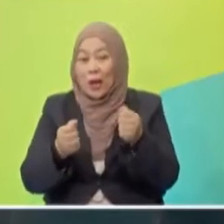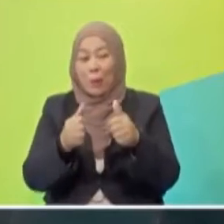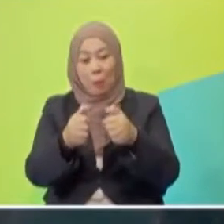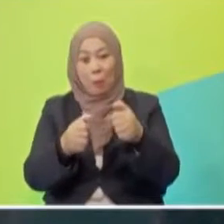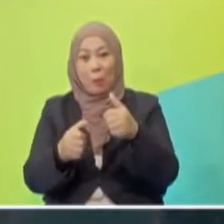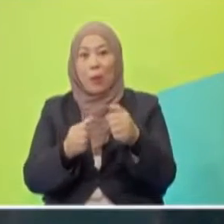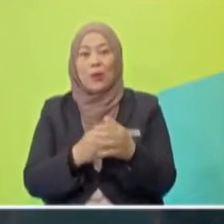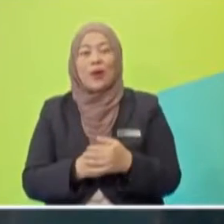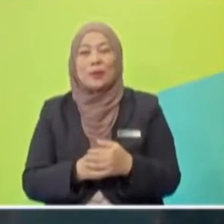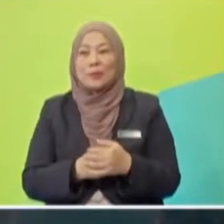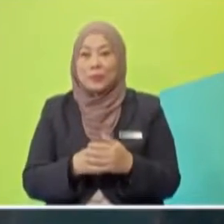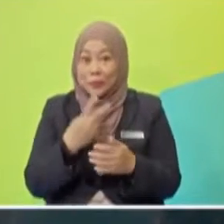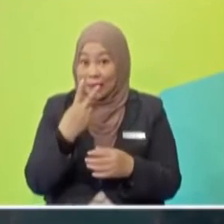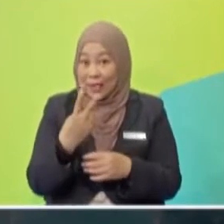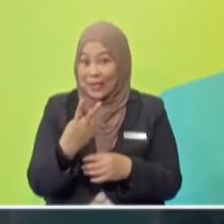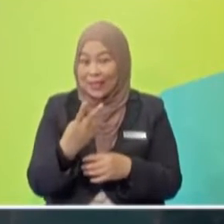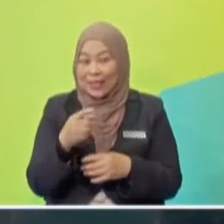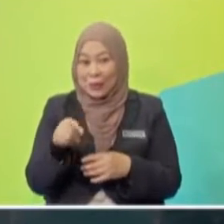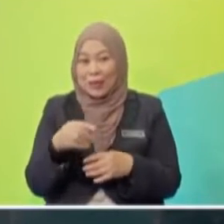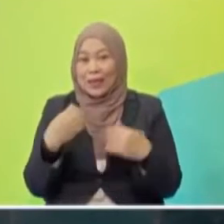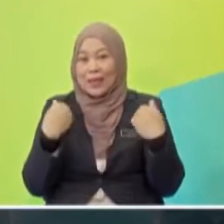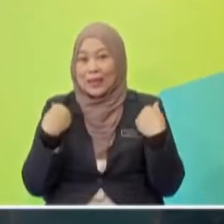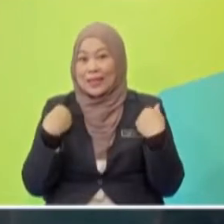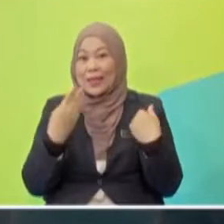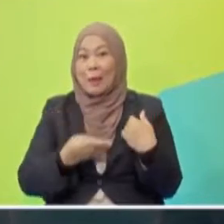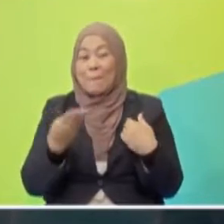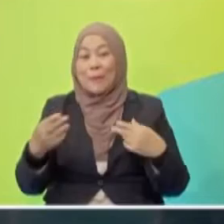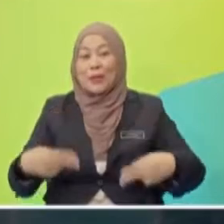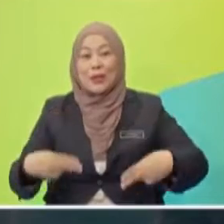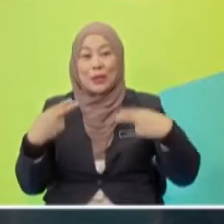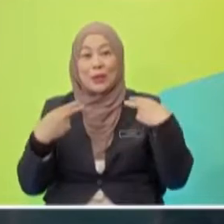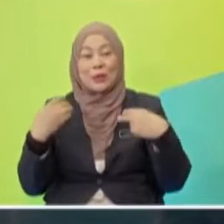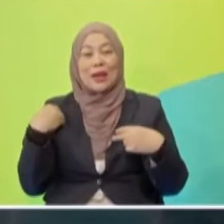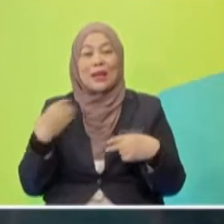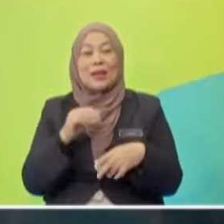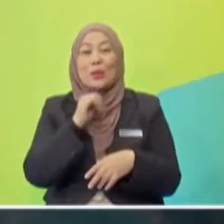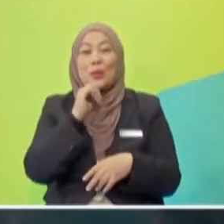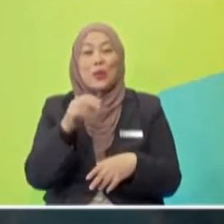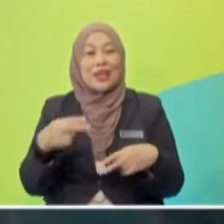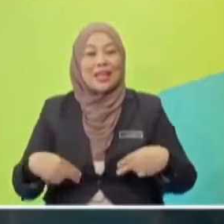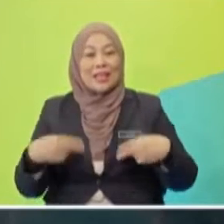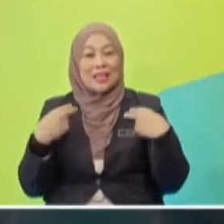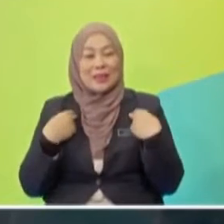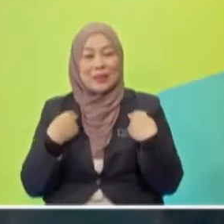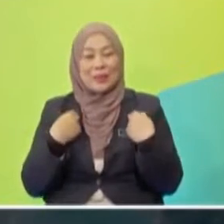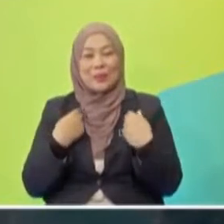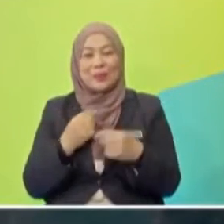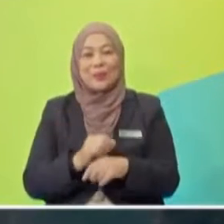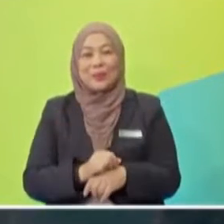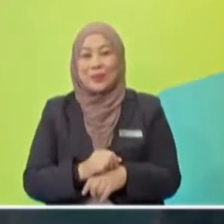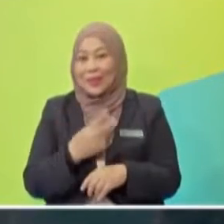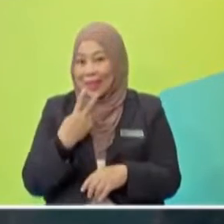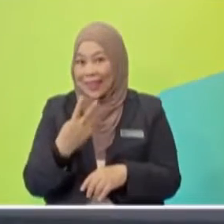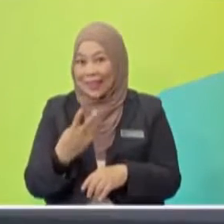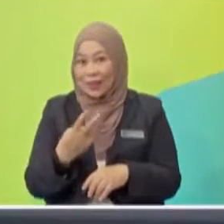hidup ada benda bukan hidup Cikgu nomor satu aja kita lihat di sini di hadapan cek gu ini